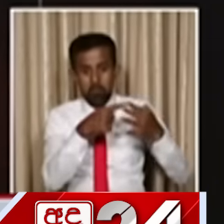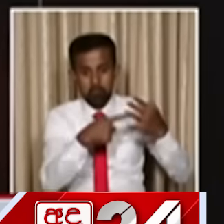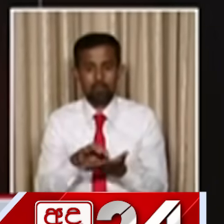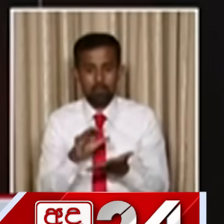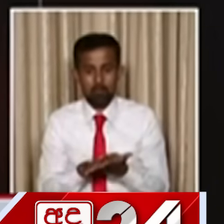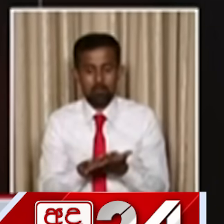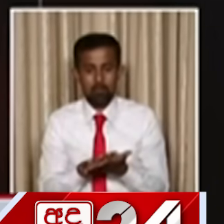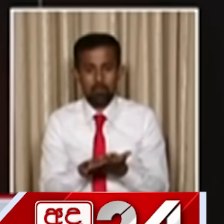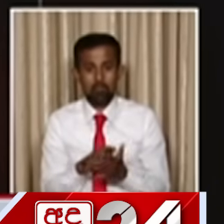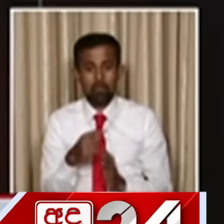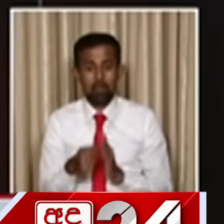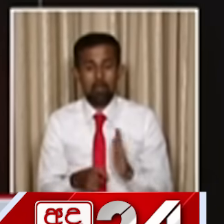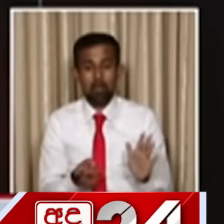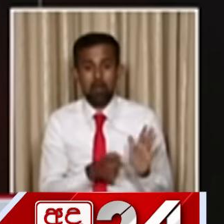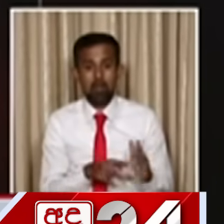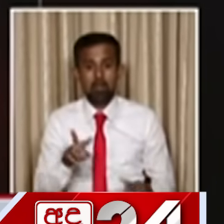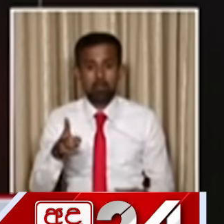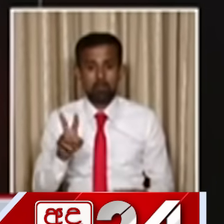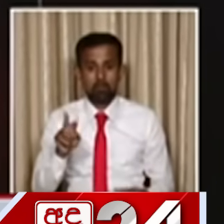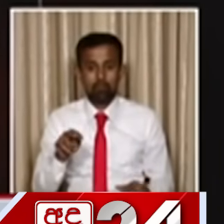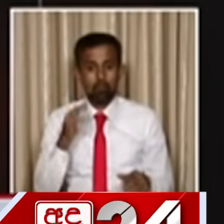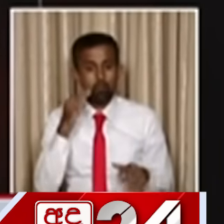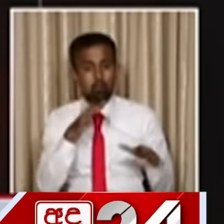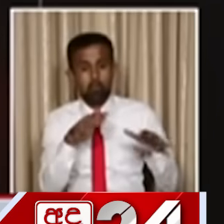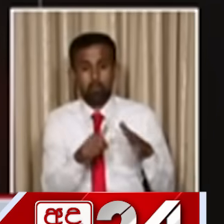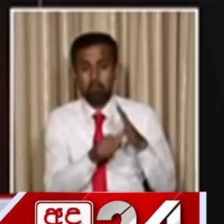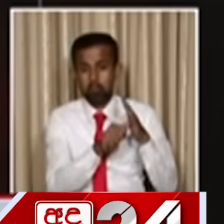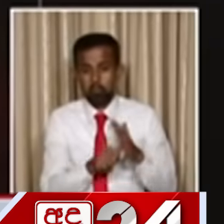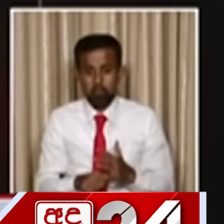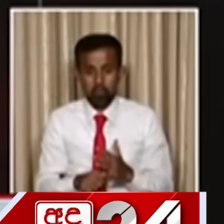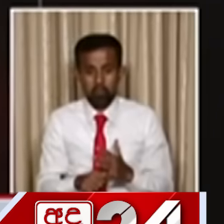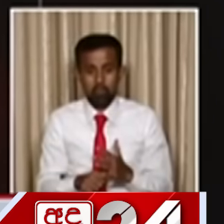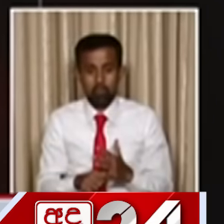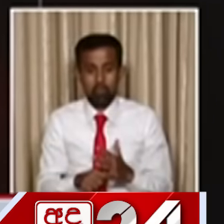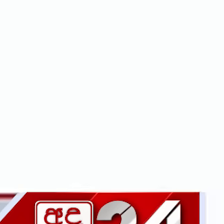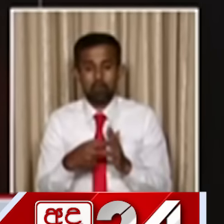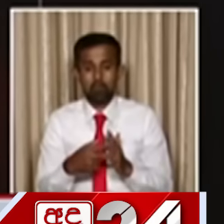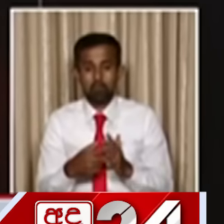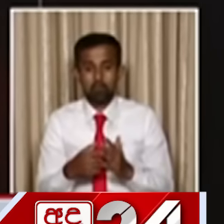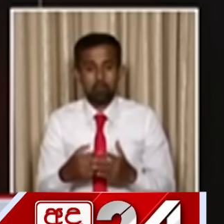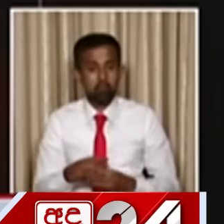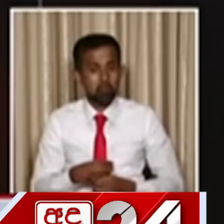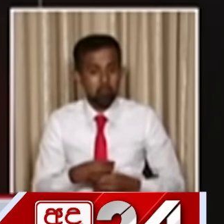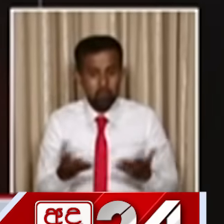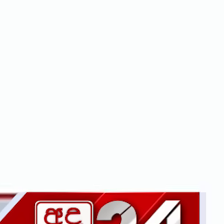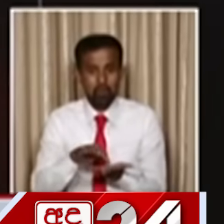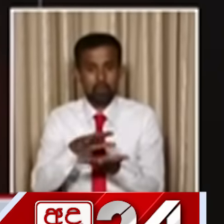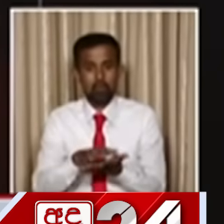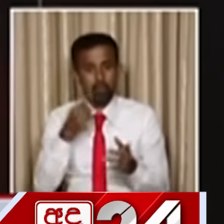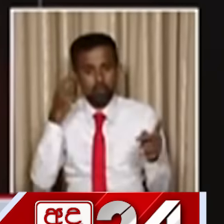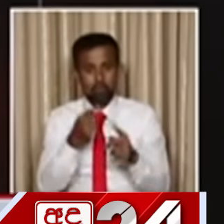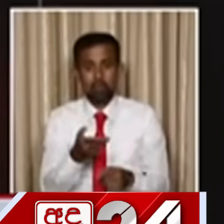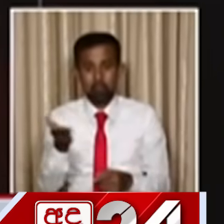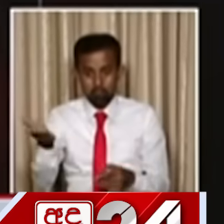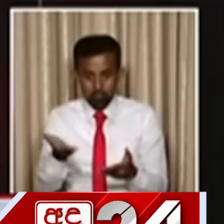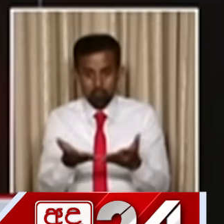ඉදිරිපත් කරනවා. මේ රටේ ලක්ෂ 220ක් ජනතාව බංකොලොත්භාවයට පත් කරන ආර්ථික අගහදයට අද දැම්ම තීන්දුව පිළිබඳව මේ